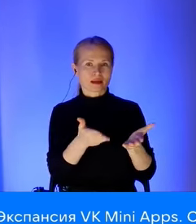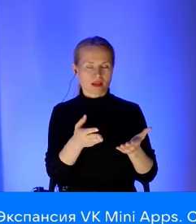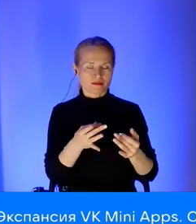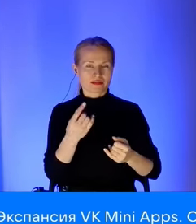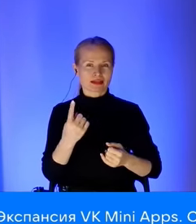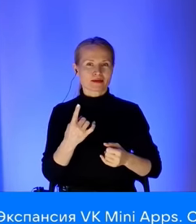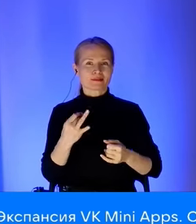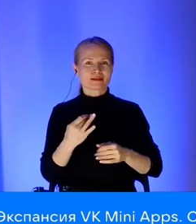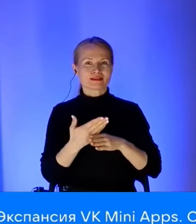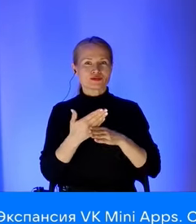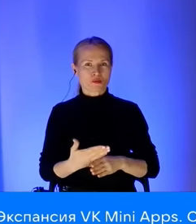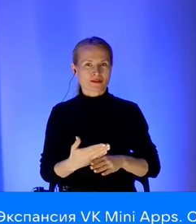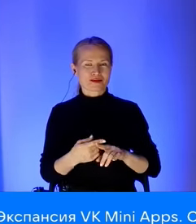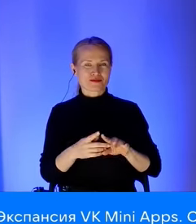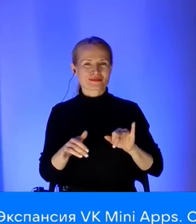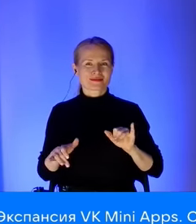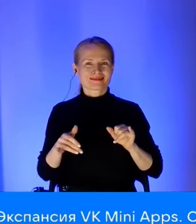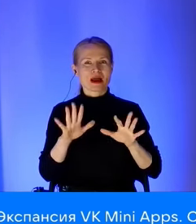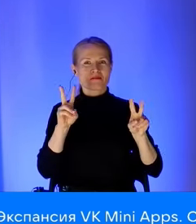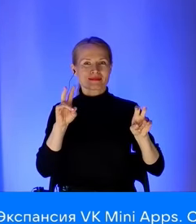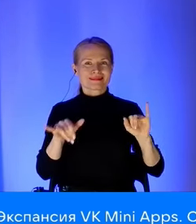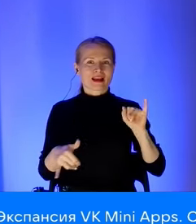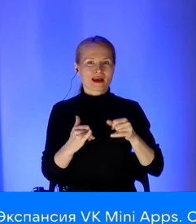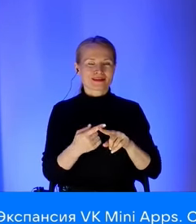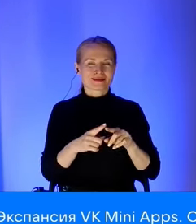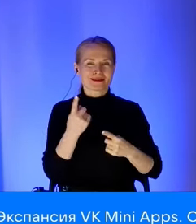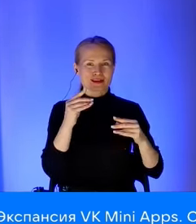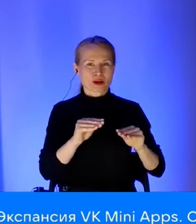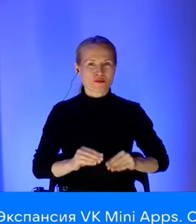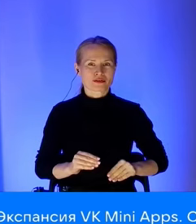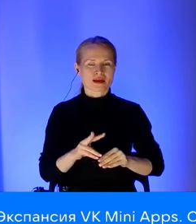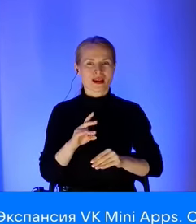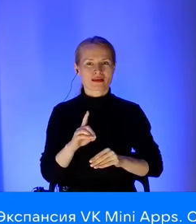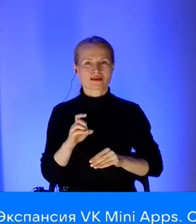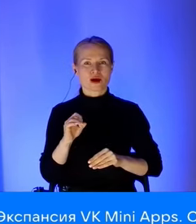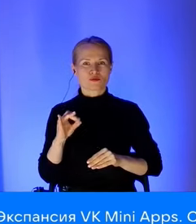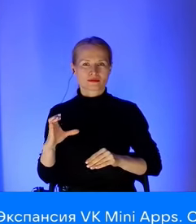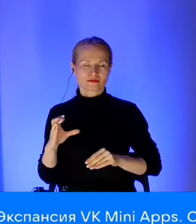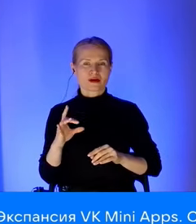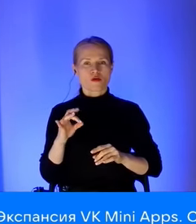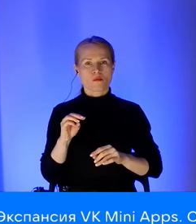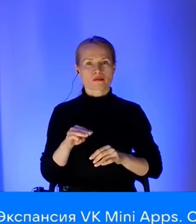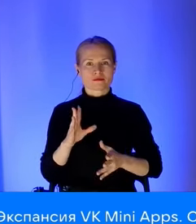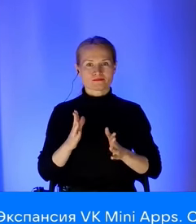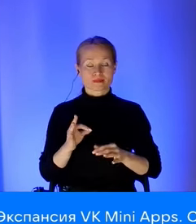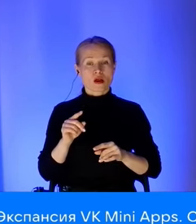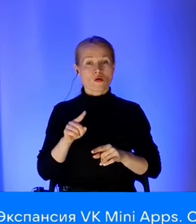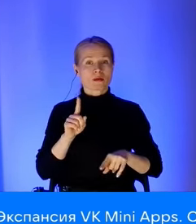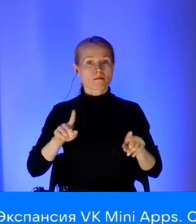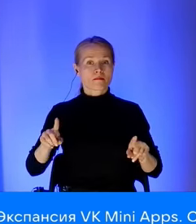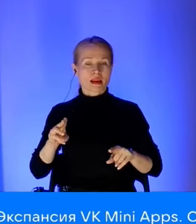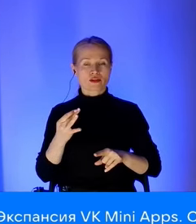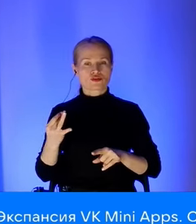из инструментов, который толкает разработчиков, это наш Lighthouse-робот. Он